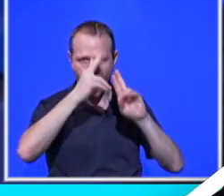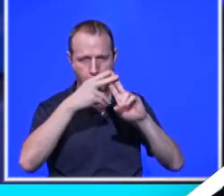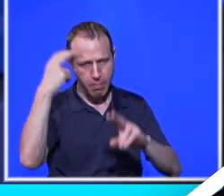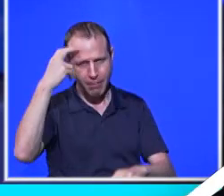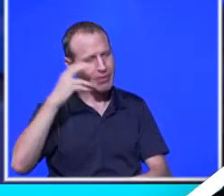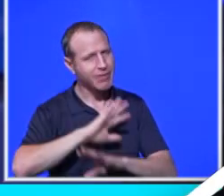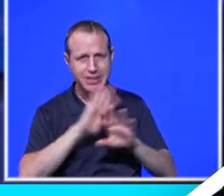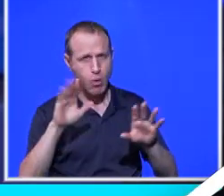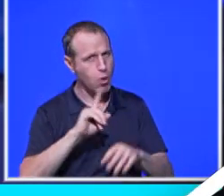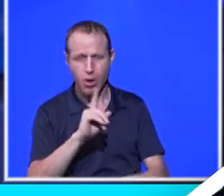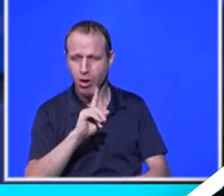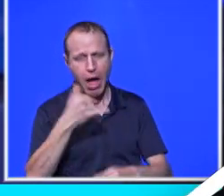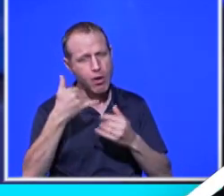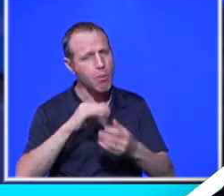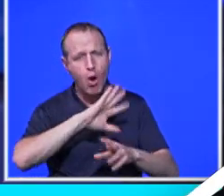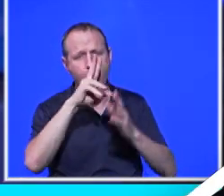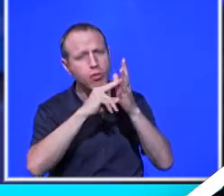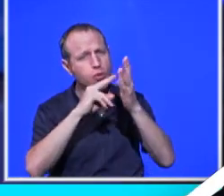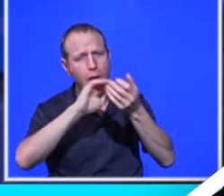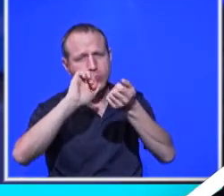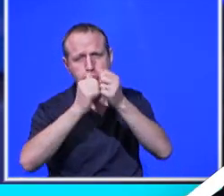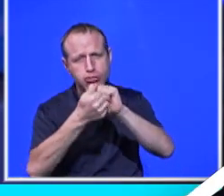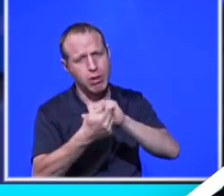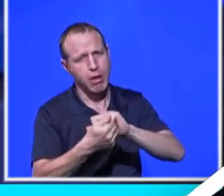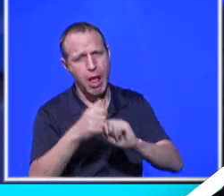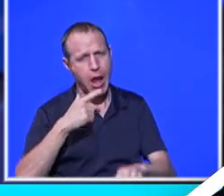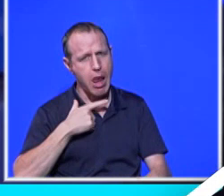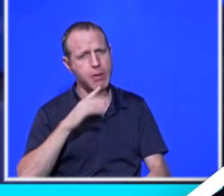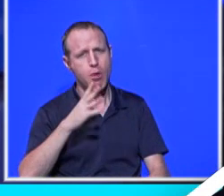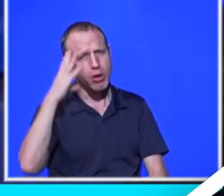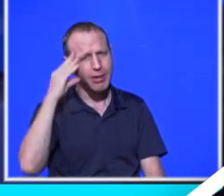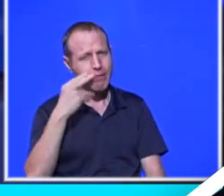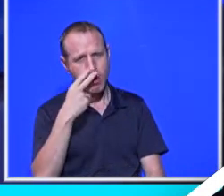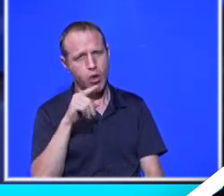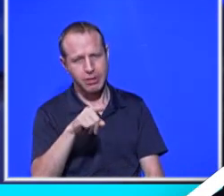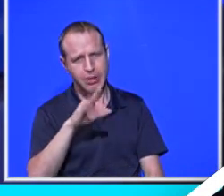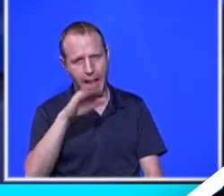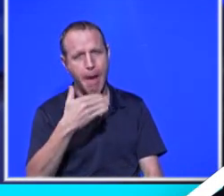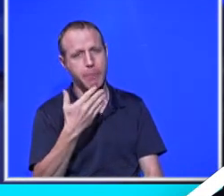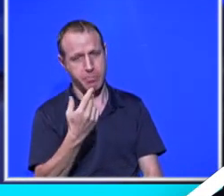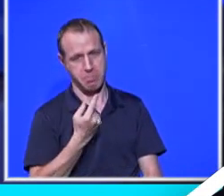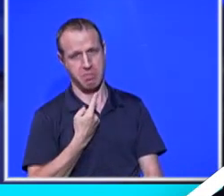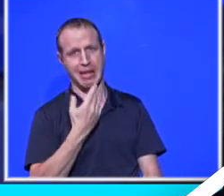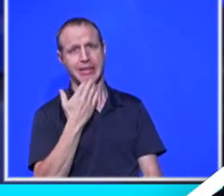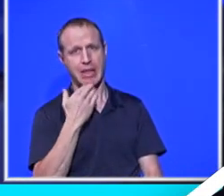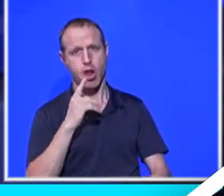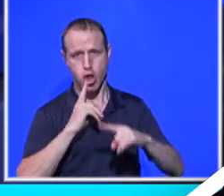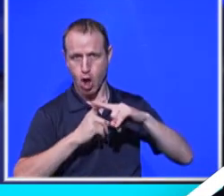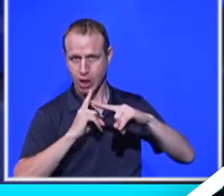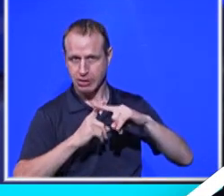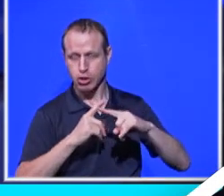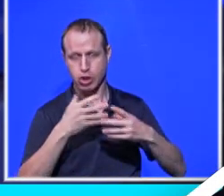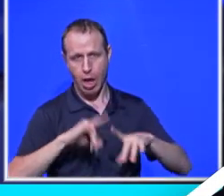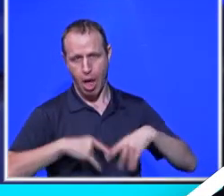משתנה. אנחנו, לי מאוד כיף לראות את זה גם בתור ישראלי, נוצרי, שחי